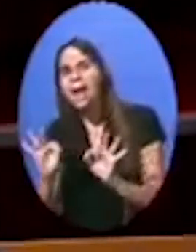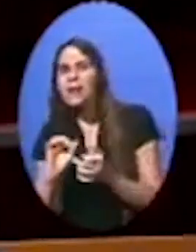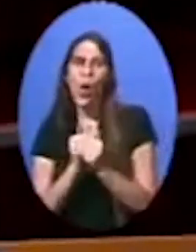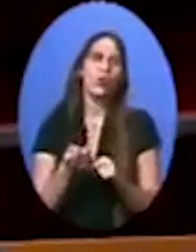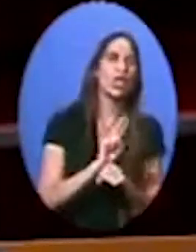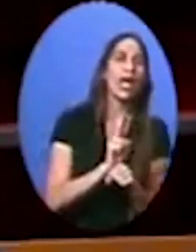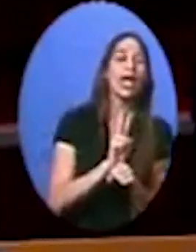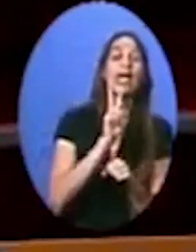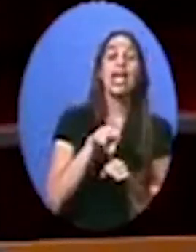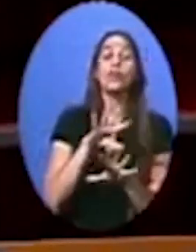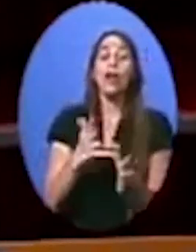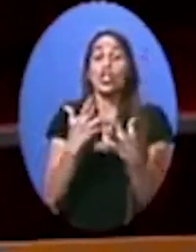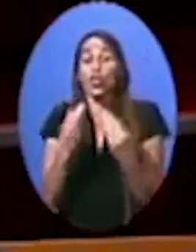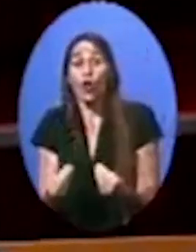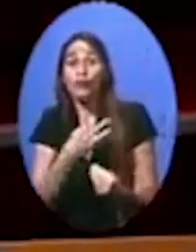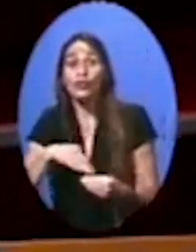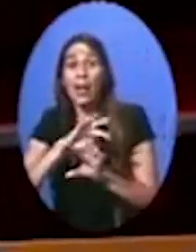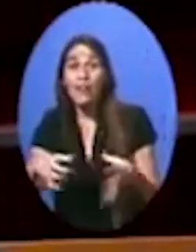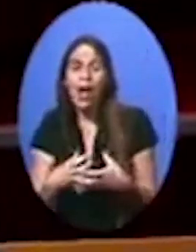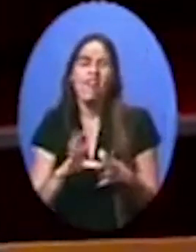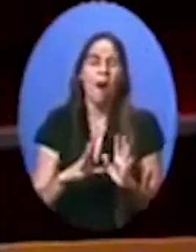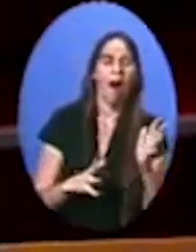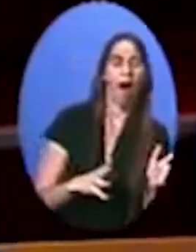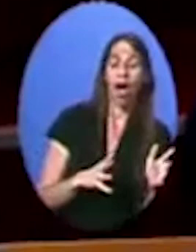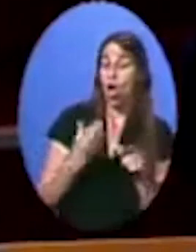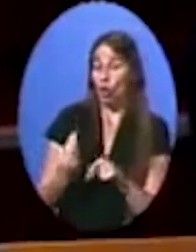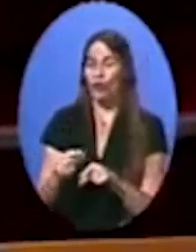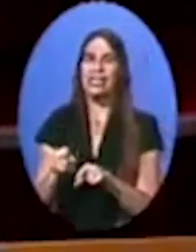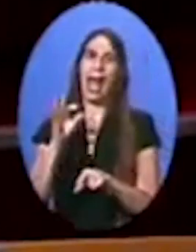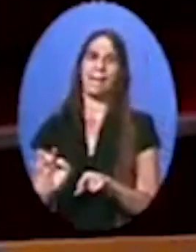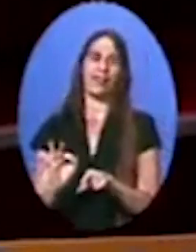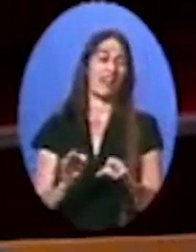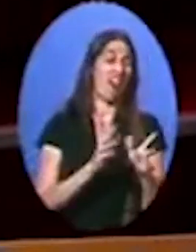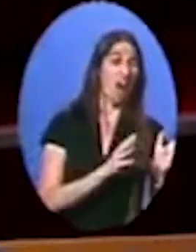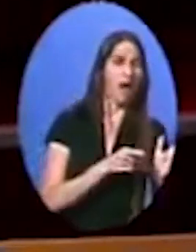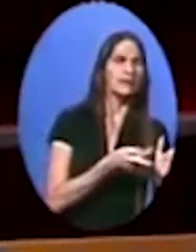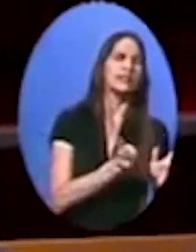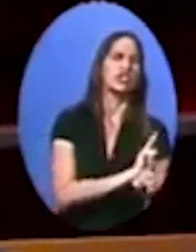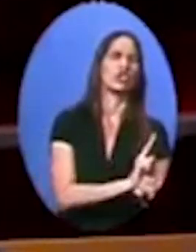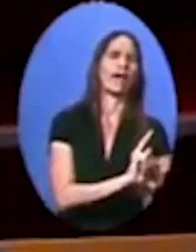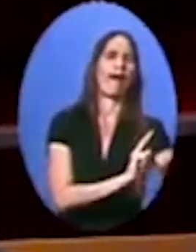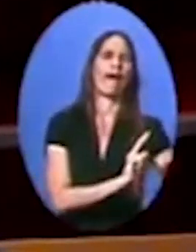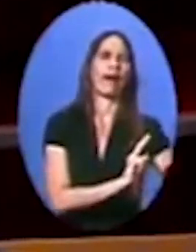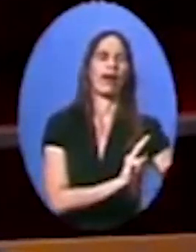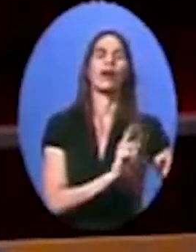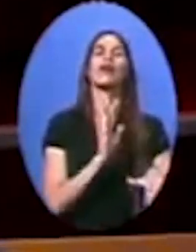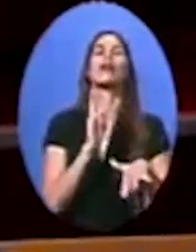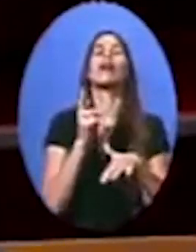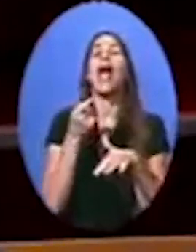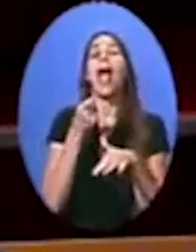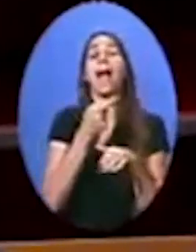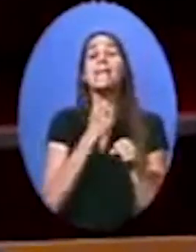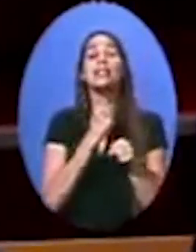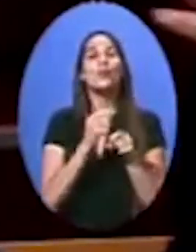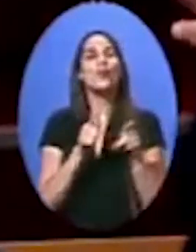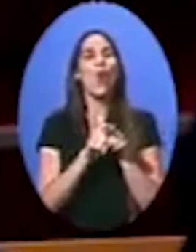יש מה שטוב למפלגה ורע למפלגה. מה שטוב זה אמת, מה שרע זה שקר. אתה תביא זה עם הפלטוני כזה, שמאלני. הם עשו את